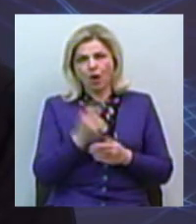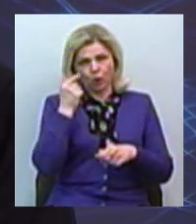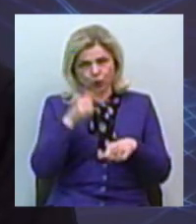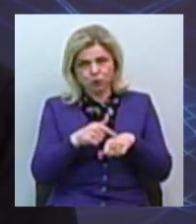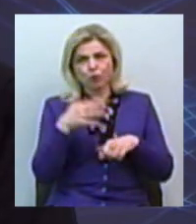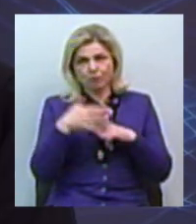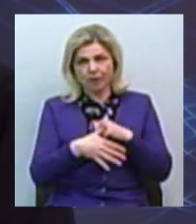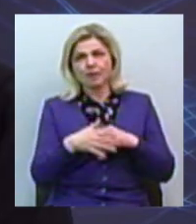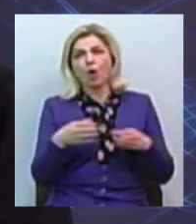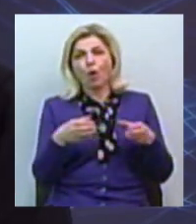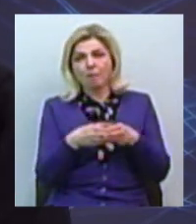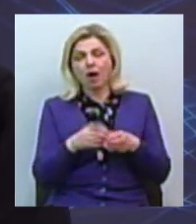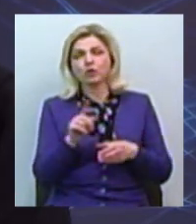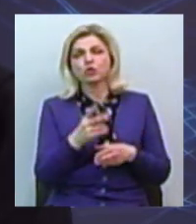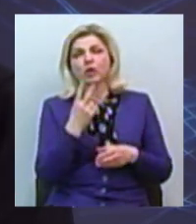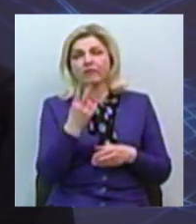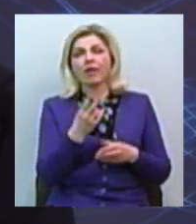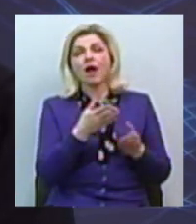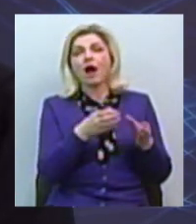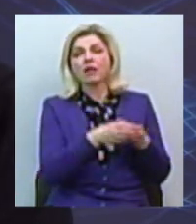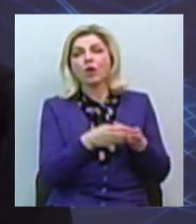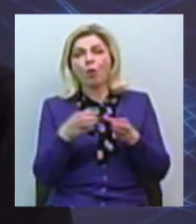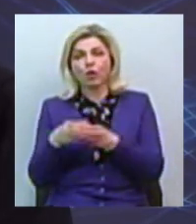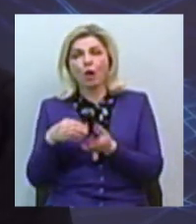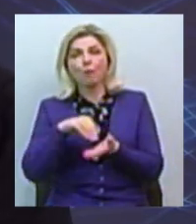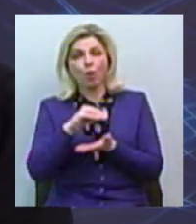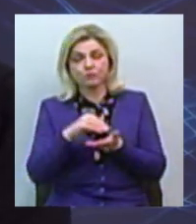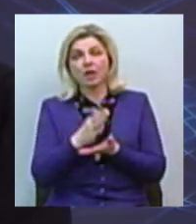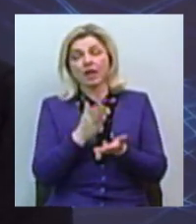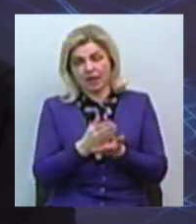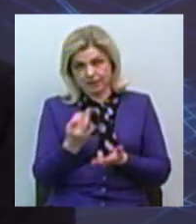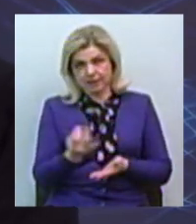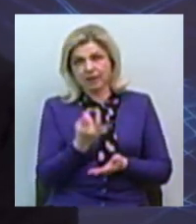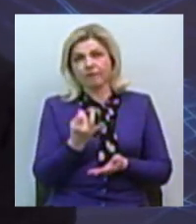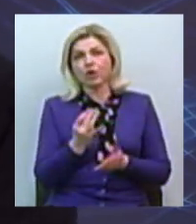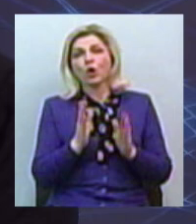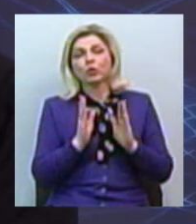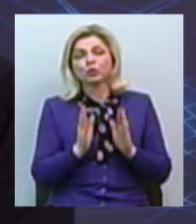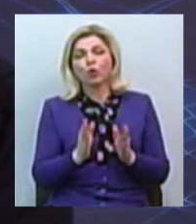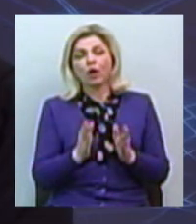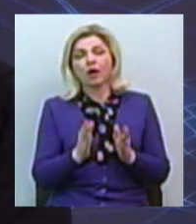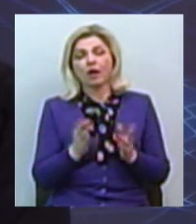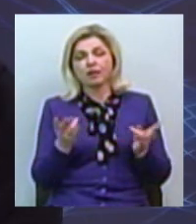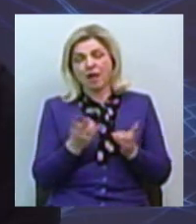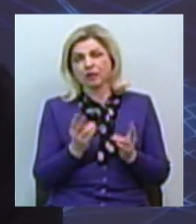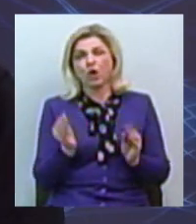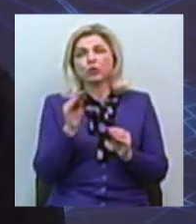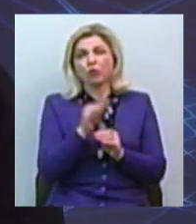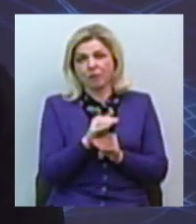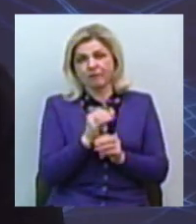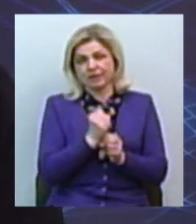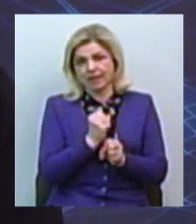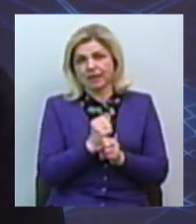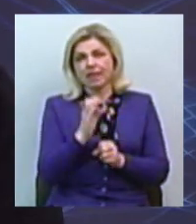дві категорії покупців є на ринку, є зацікавлення, тільки останні треба штрихи зробити,